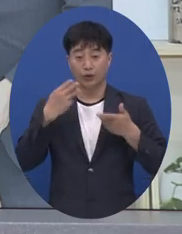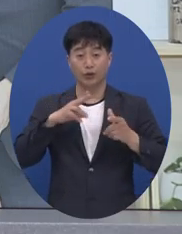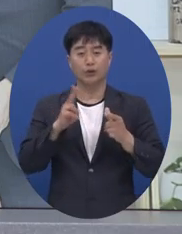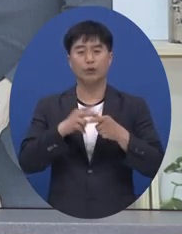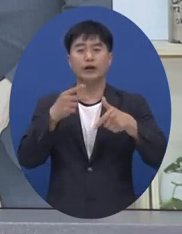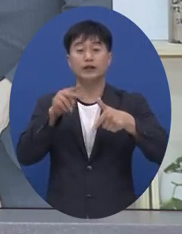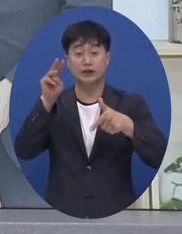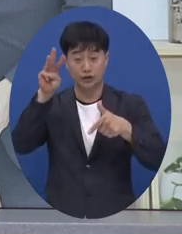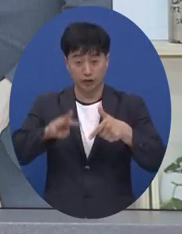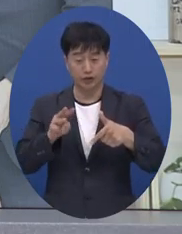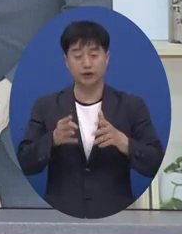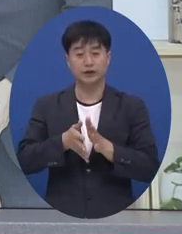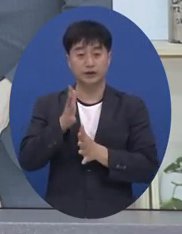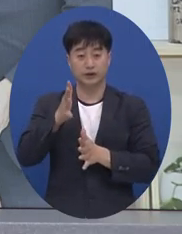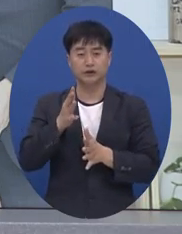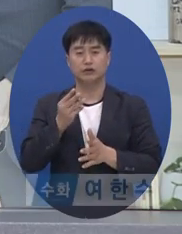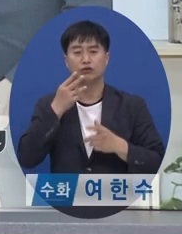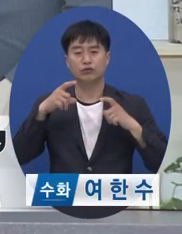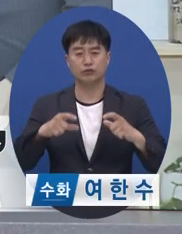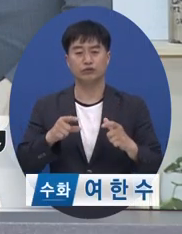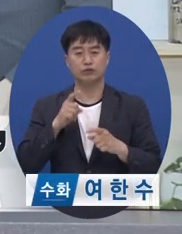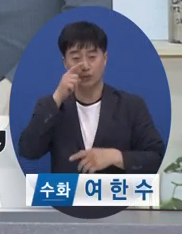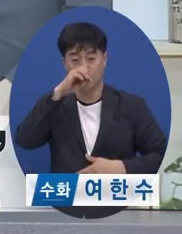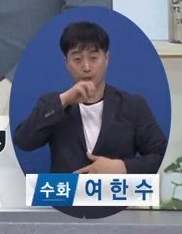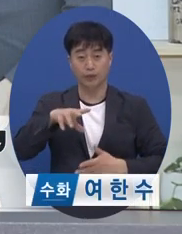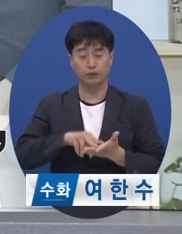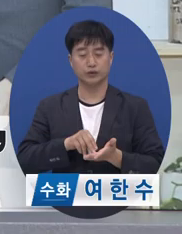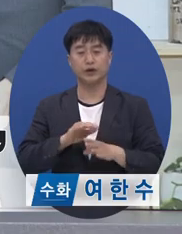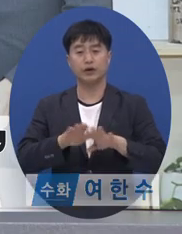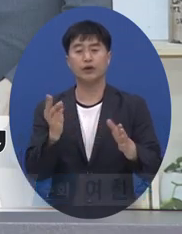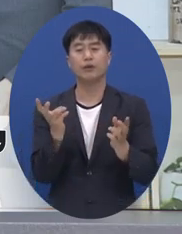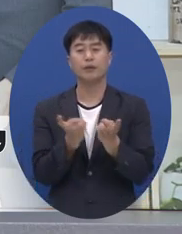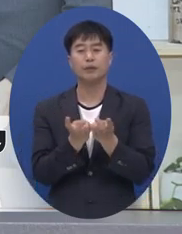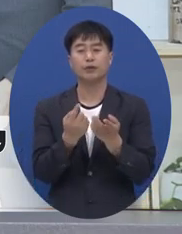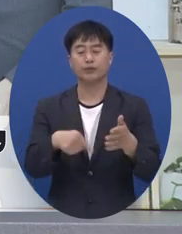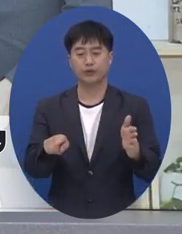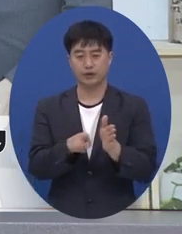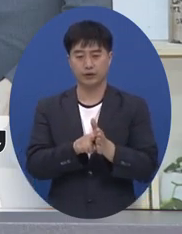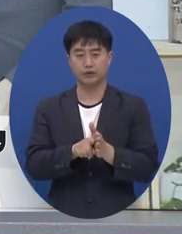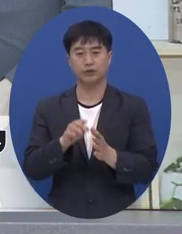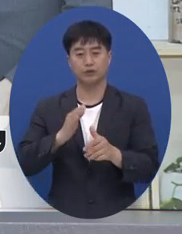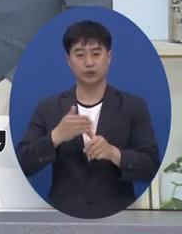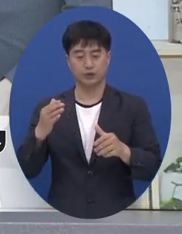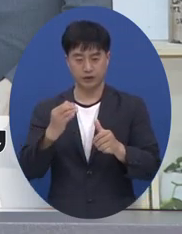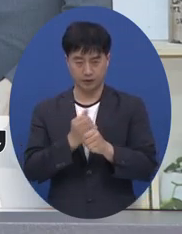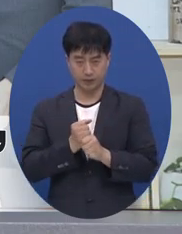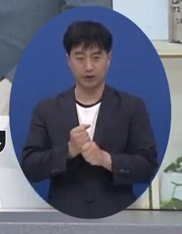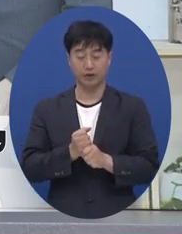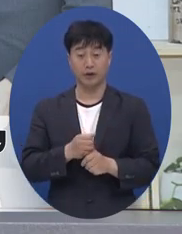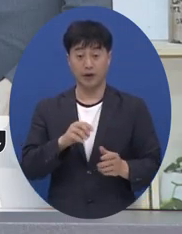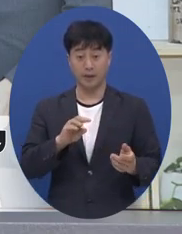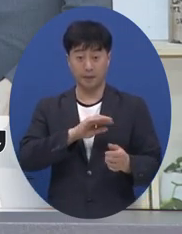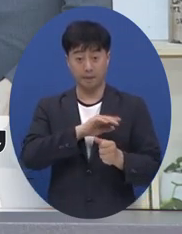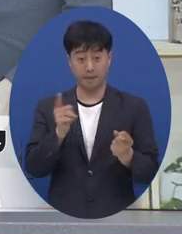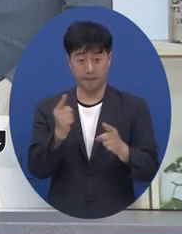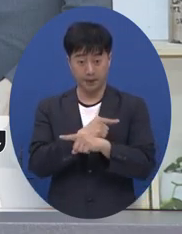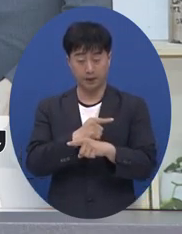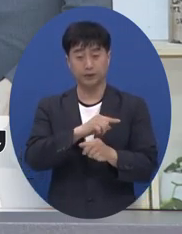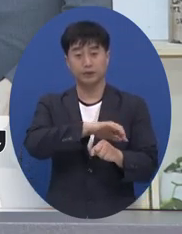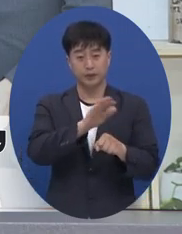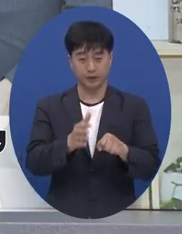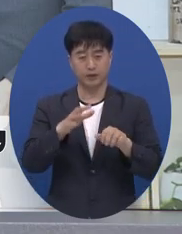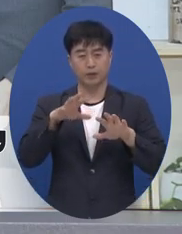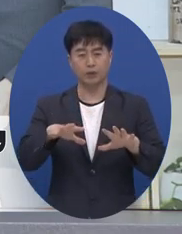경기도와 인천시가 수도권 쓰레기 문제 해결책을 찾기 위해 손을 잡았습니다. 수도권 대체 매립지 조성 등에 상호